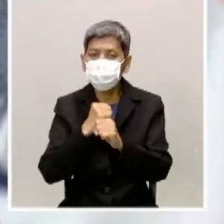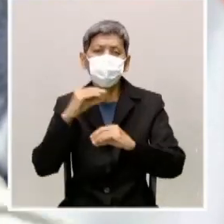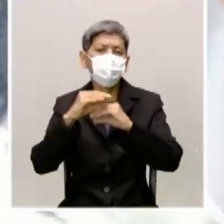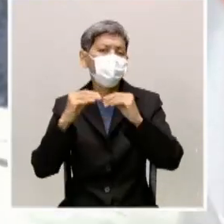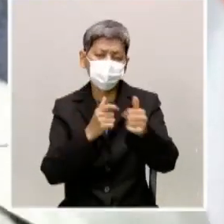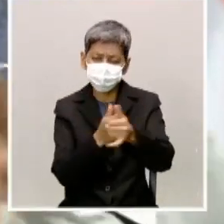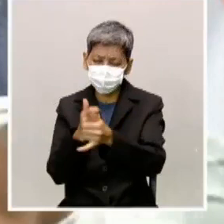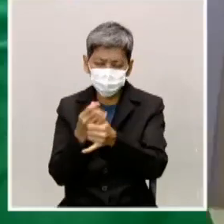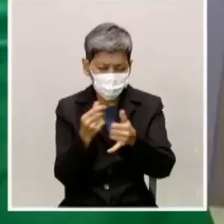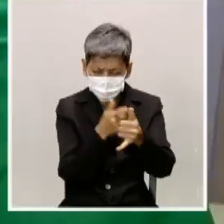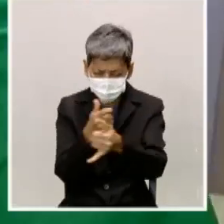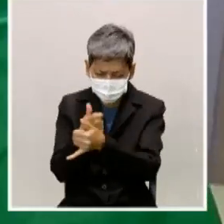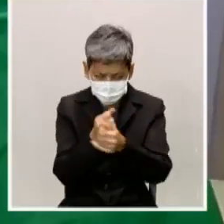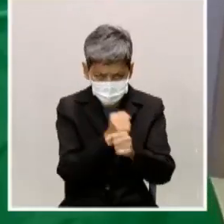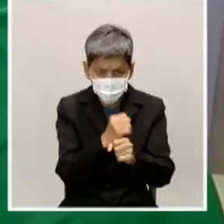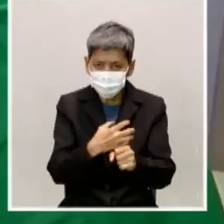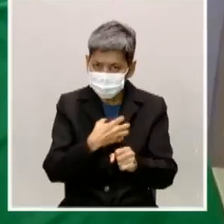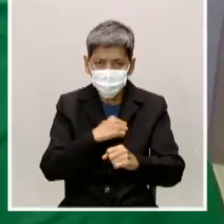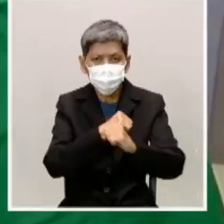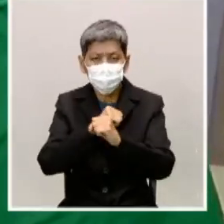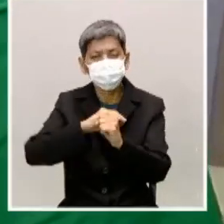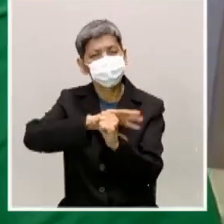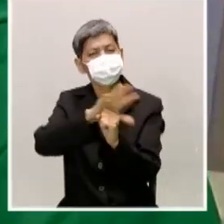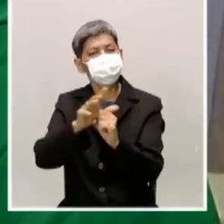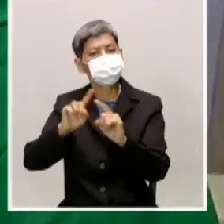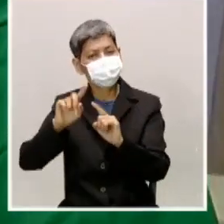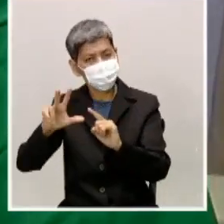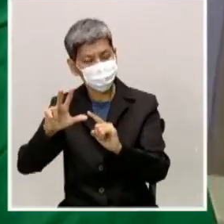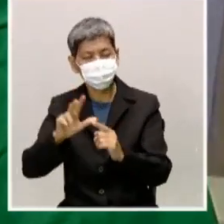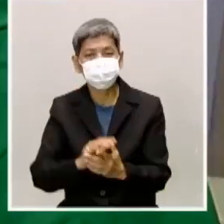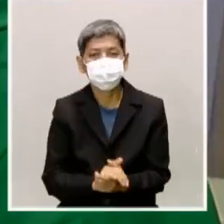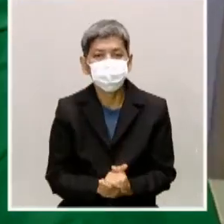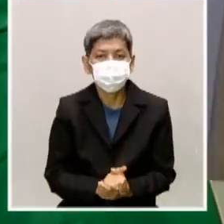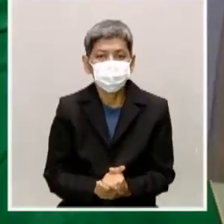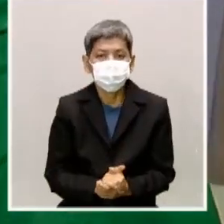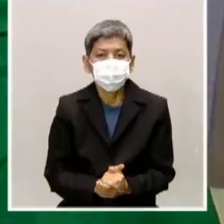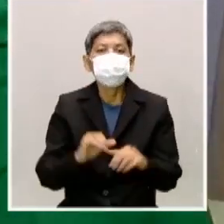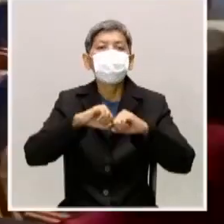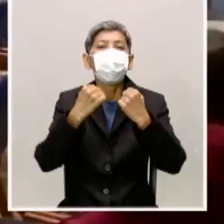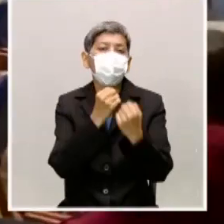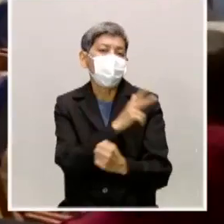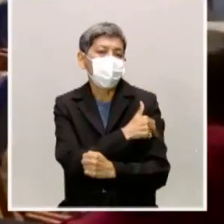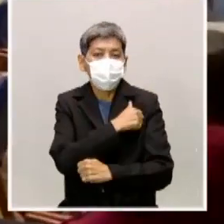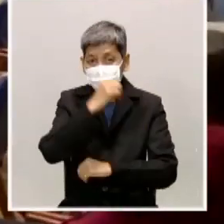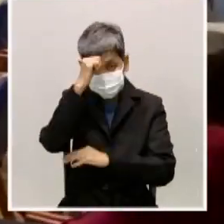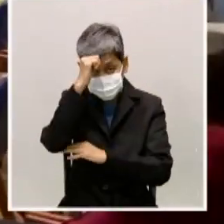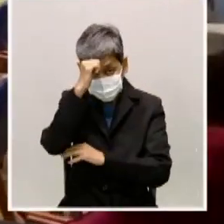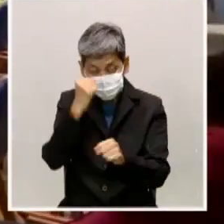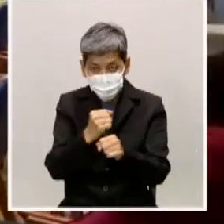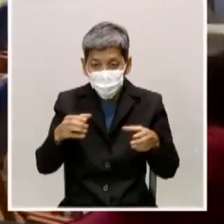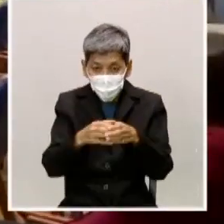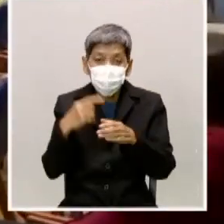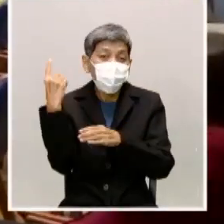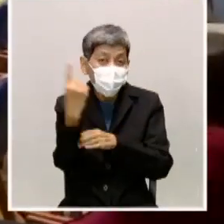คซีนต้านโควิดให้เร็วขึ้นเพื่อจะรับมือกับโควิดรอก3ค่ะ สมาคมแพทย์แห่งอินเดียเกรงว่าการรวมตัว